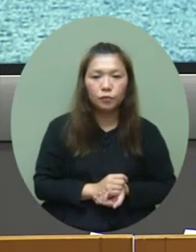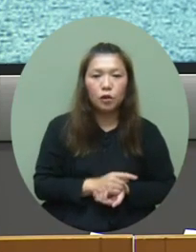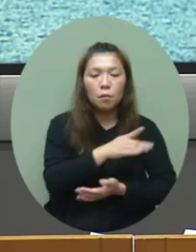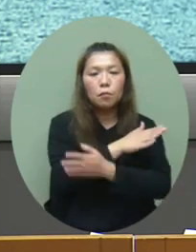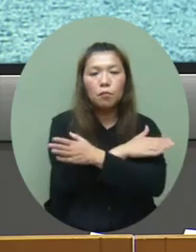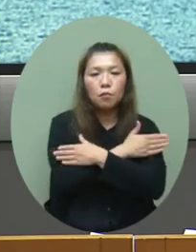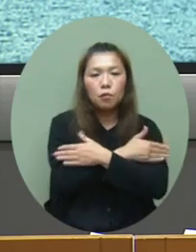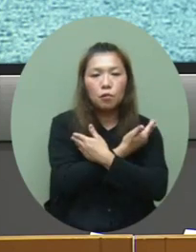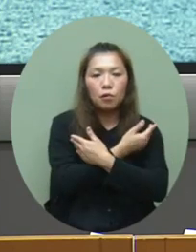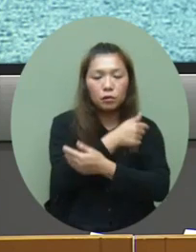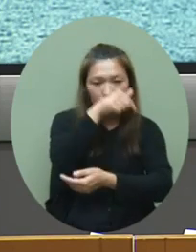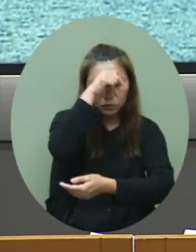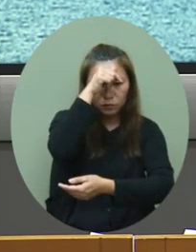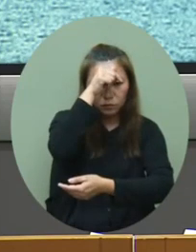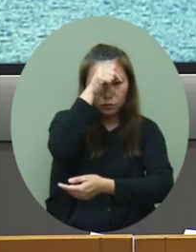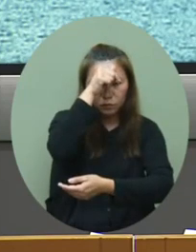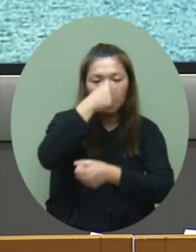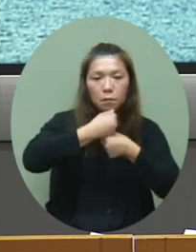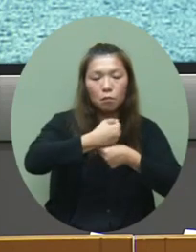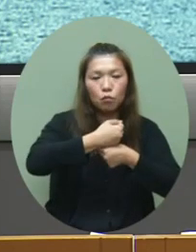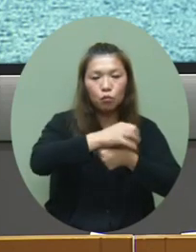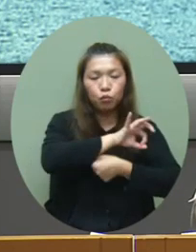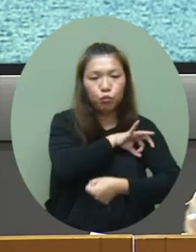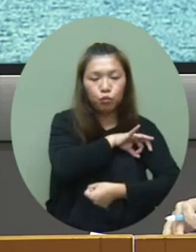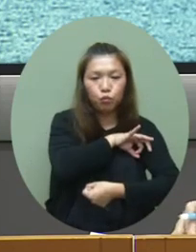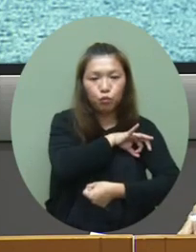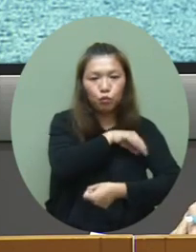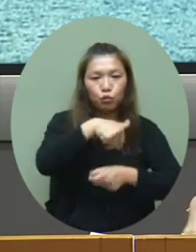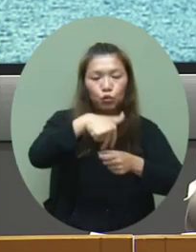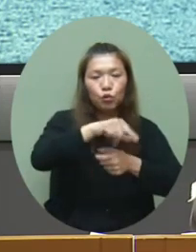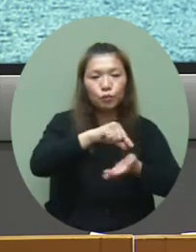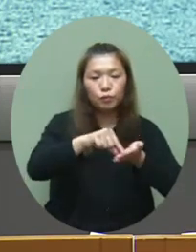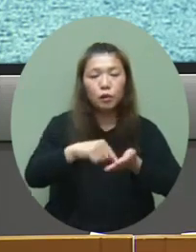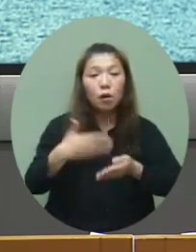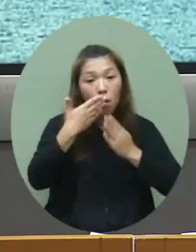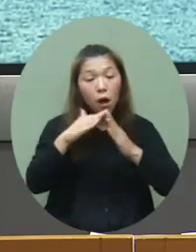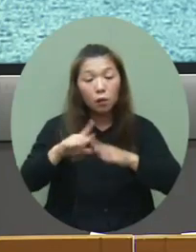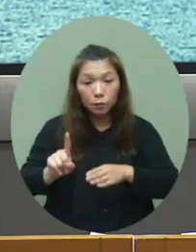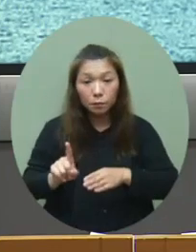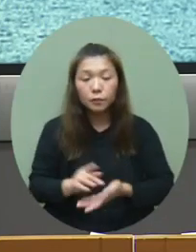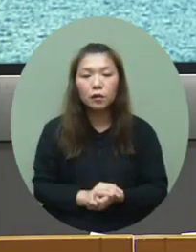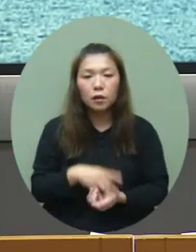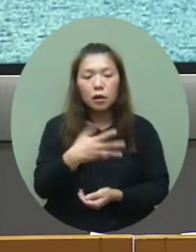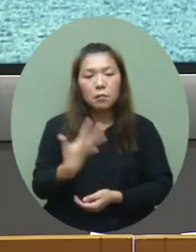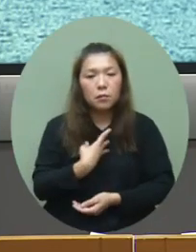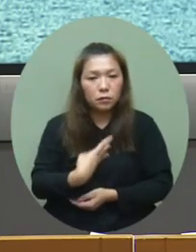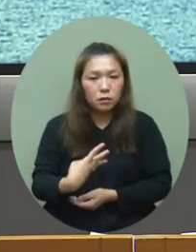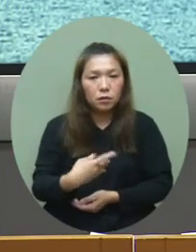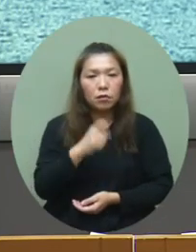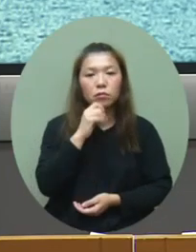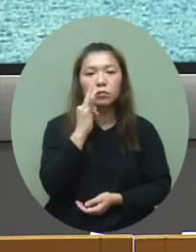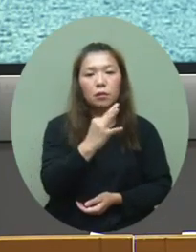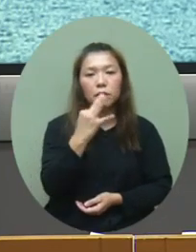醫院賽馬會護理安老院啦。咁另外咧，學校嚟講咧，就係、是、今日星期四啦，就係、是、